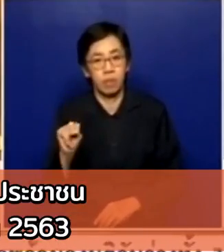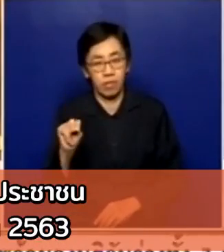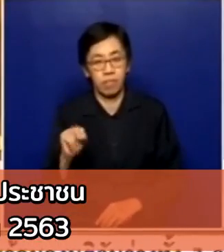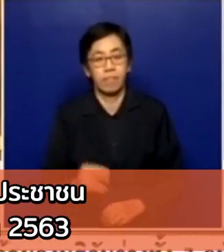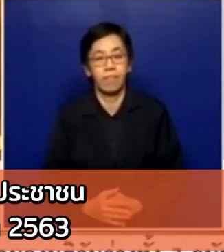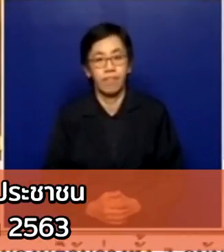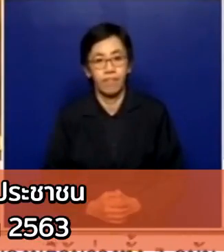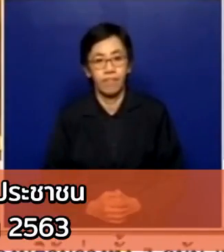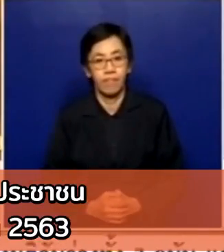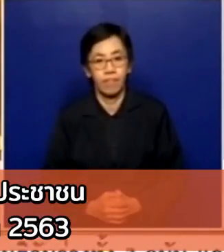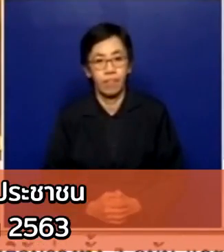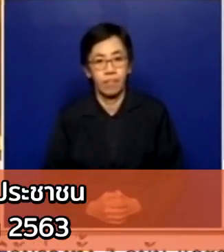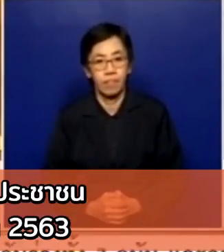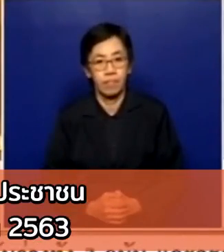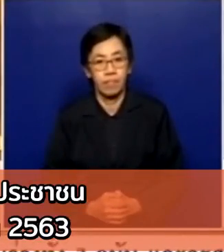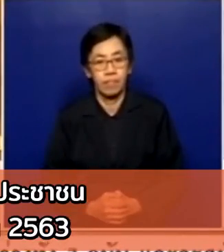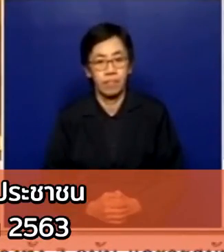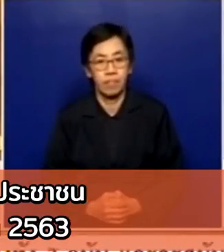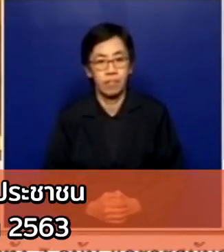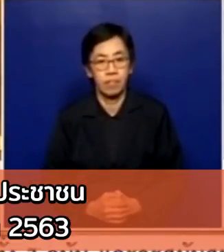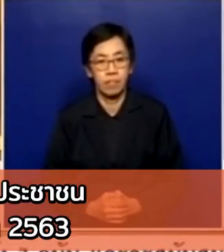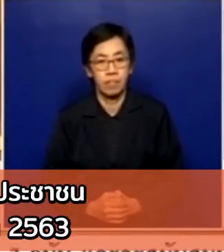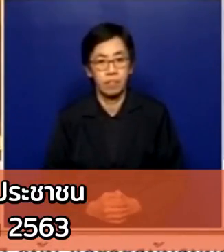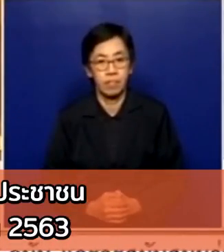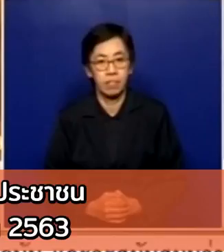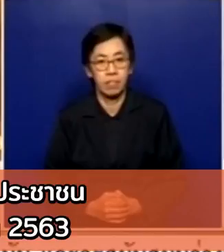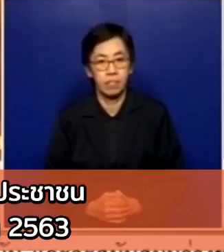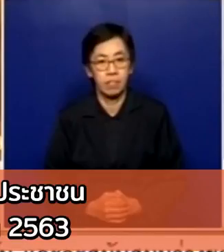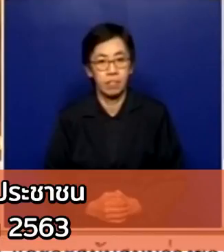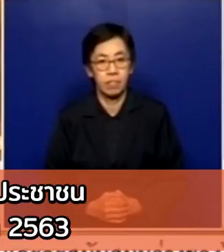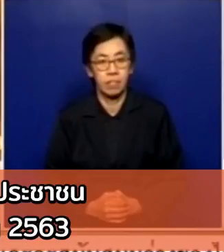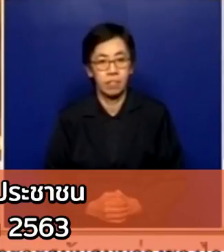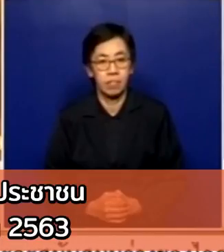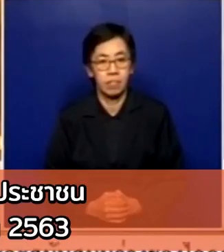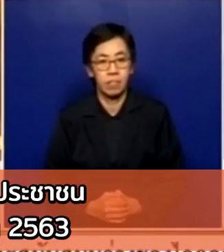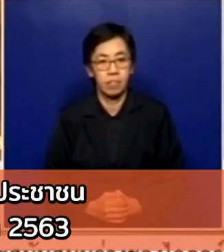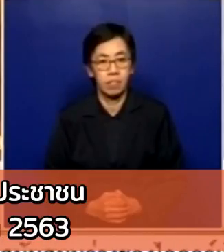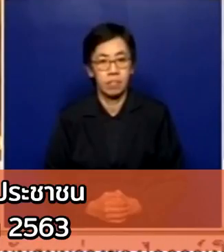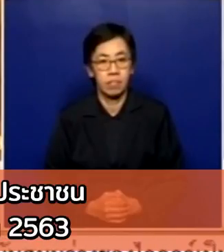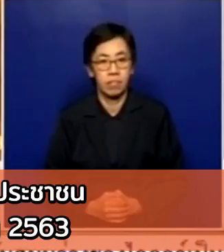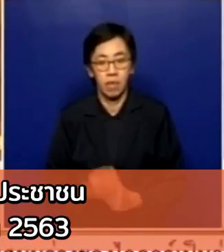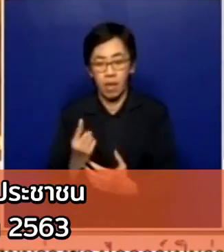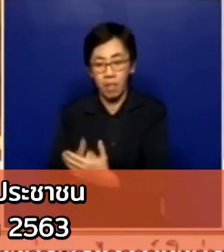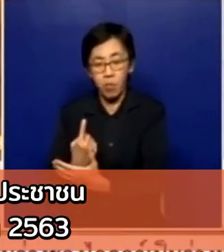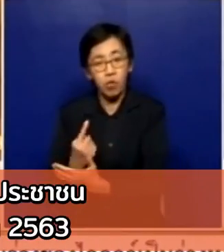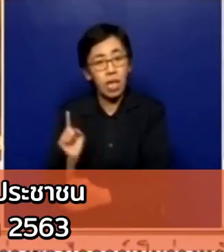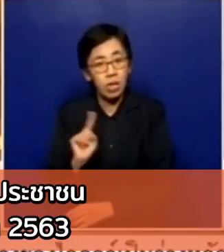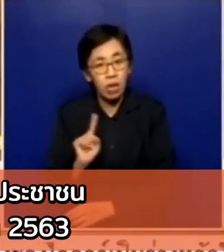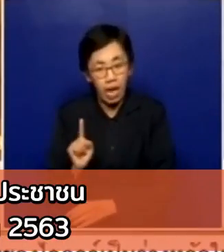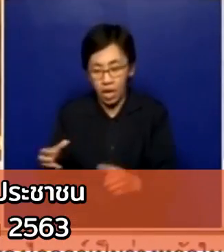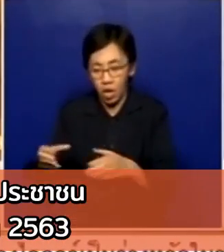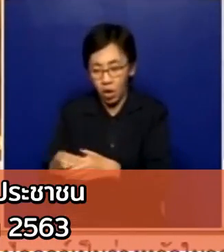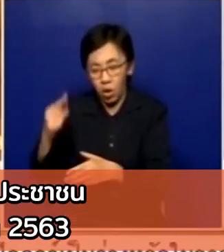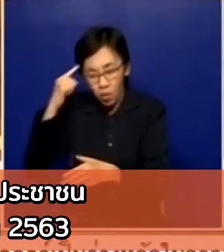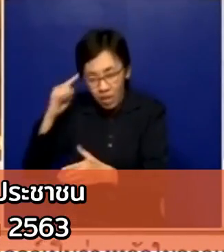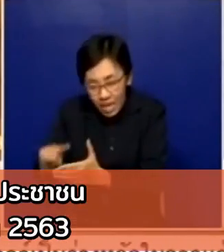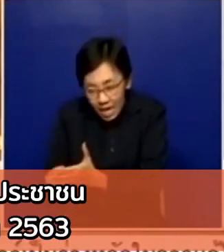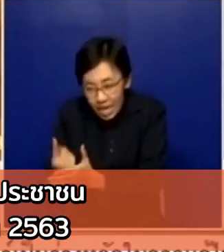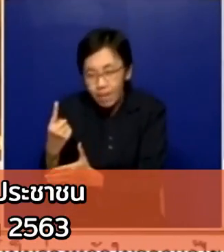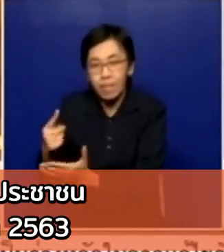เป็นผู้แชนของโทริร่ำเสนอ